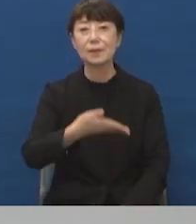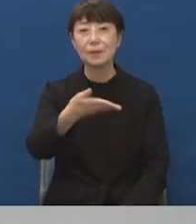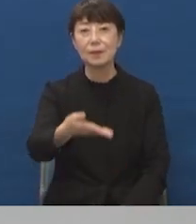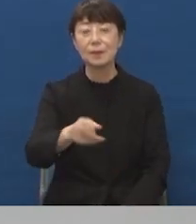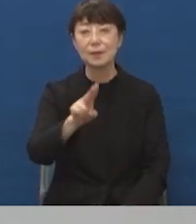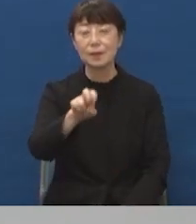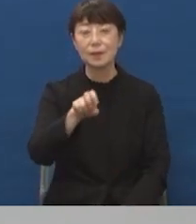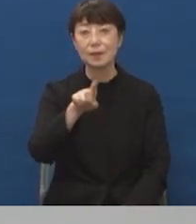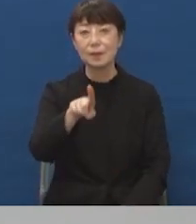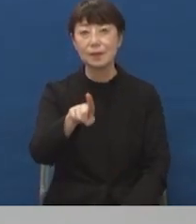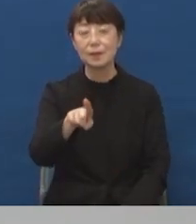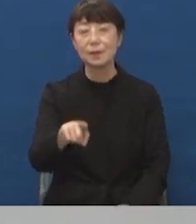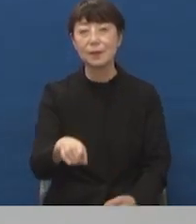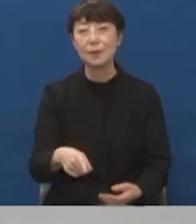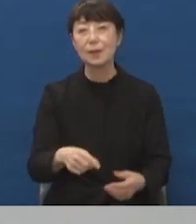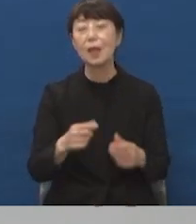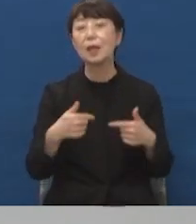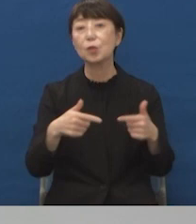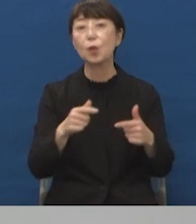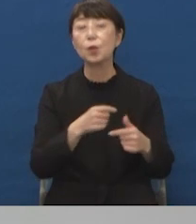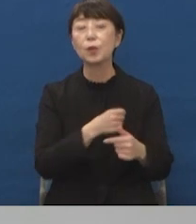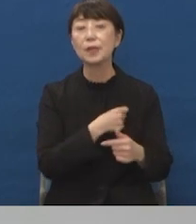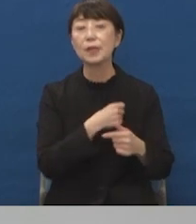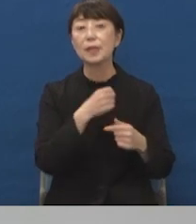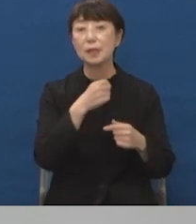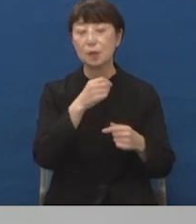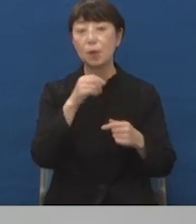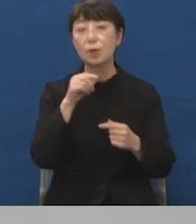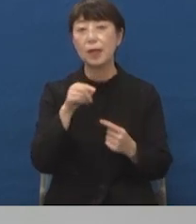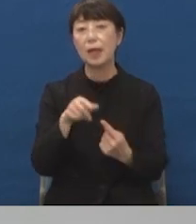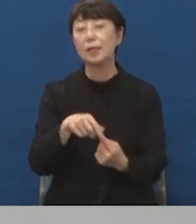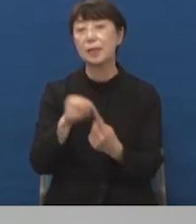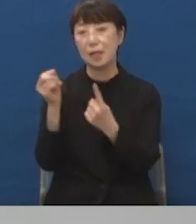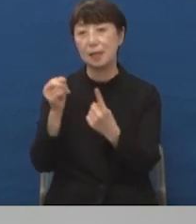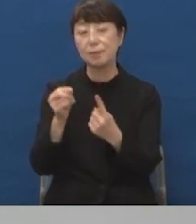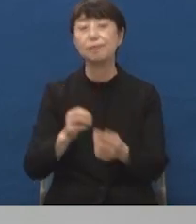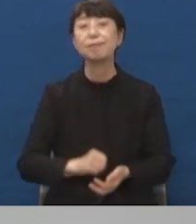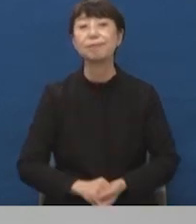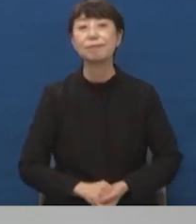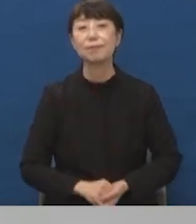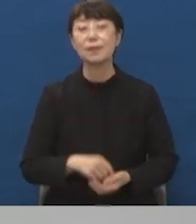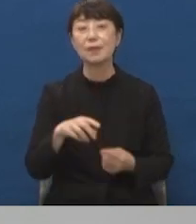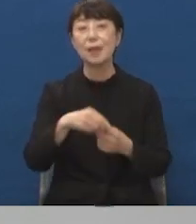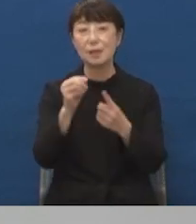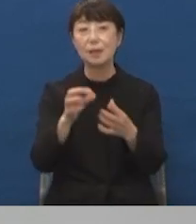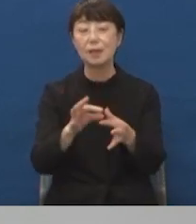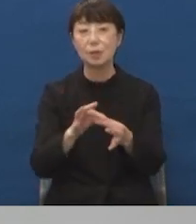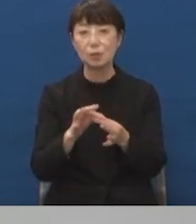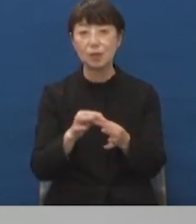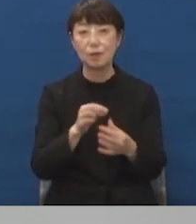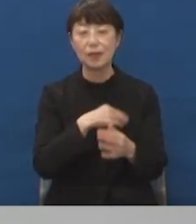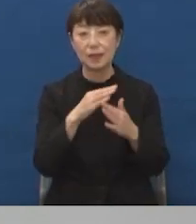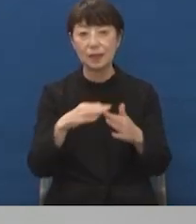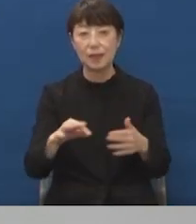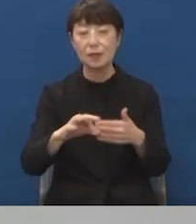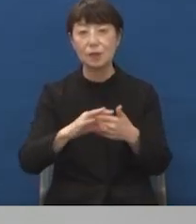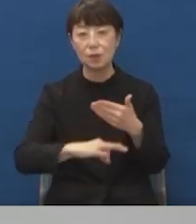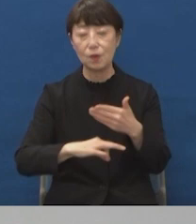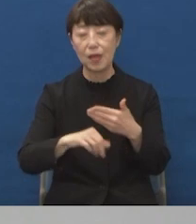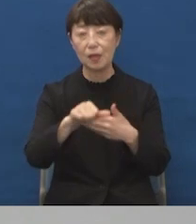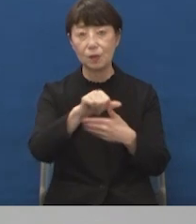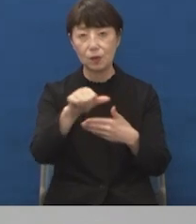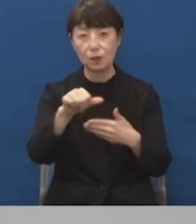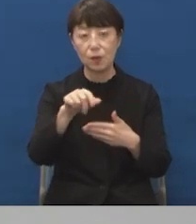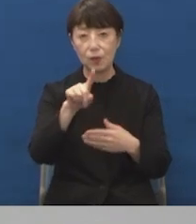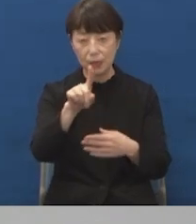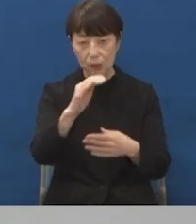これより常任委員の選任を行います。常任委員の選任については、委員会条例第5条第1項